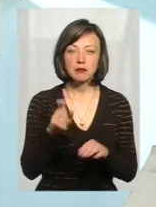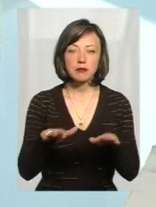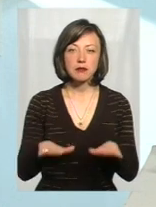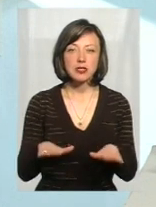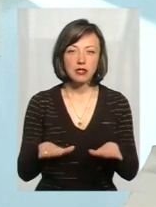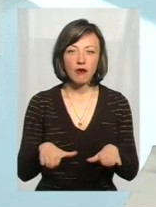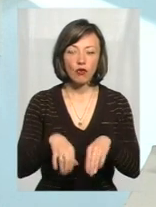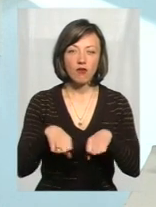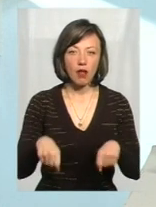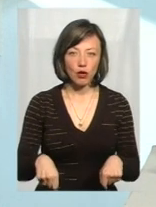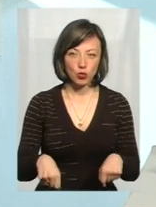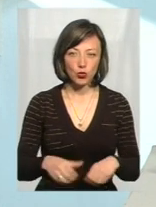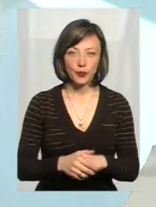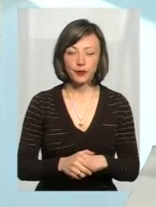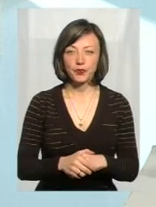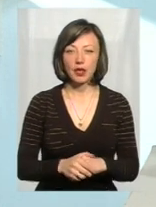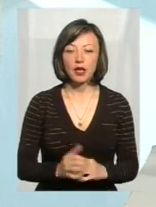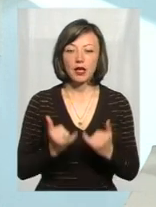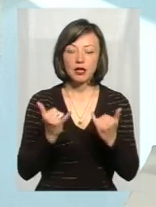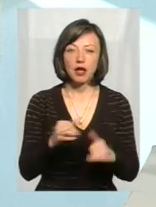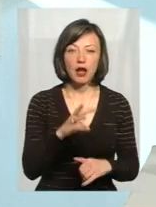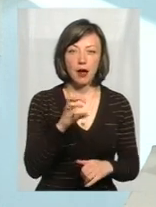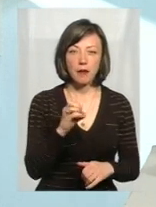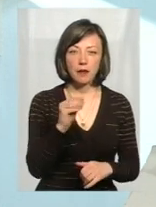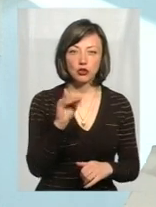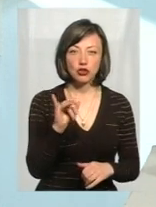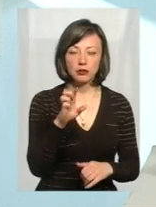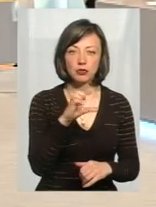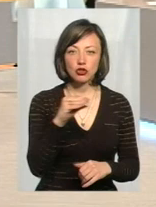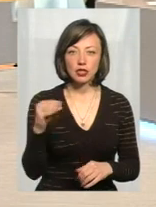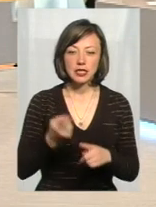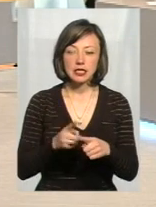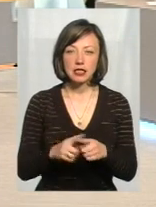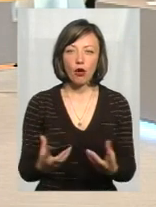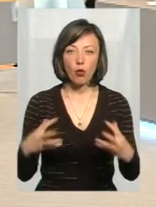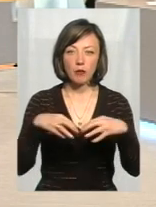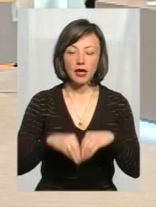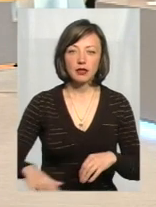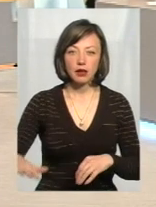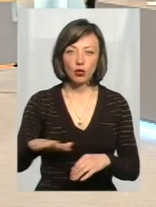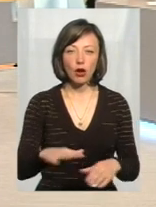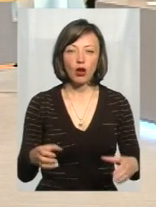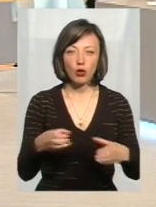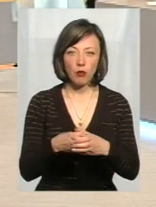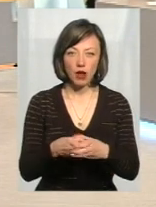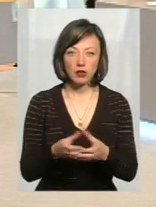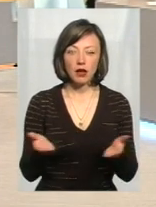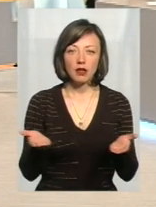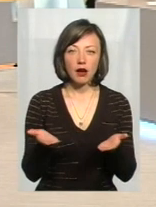місцевою владою. Для Меджибожа це є об'єднана територіальна громада,